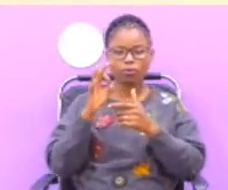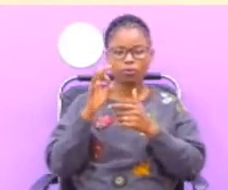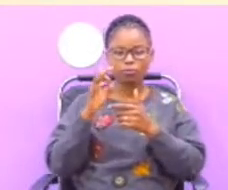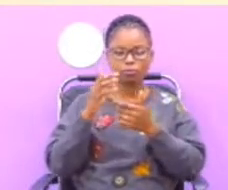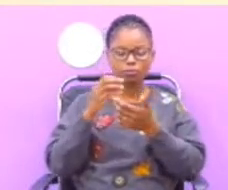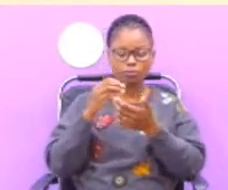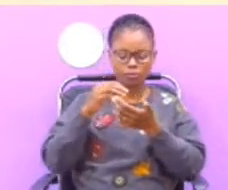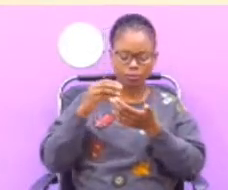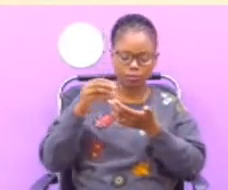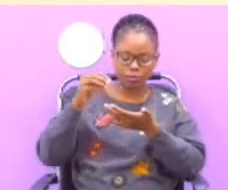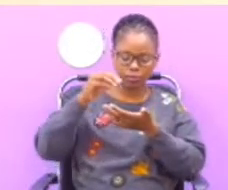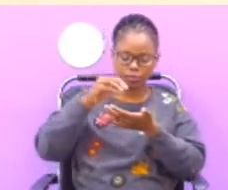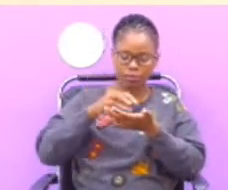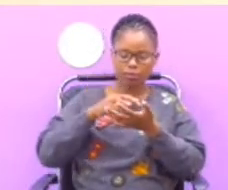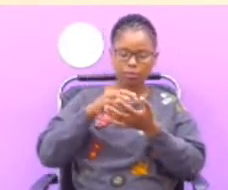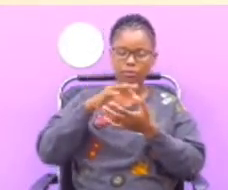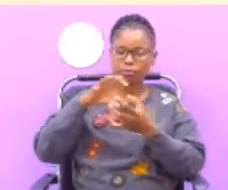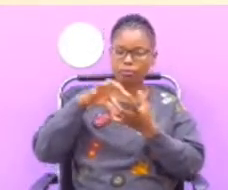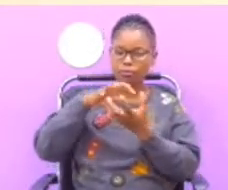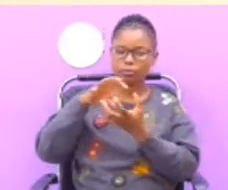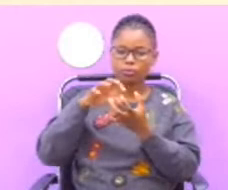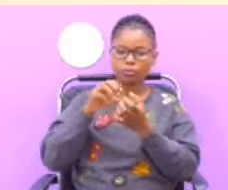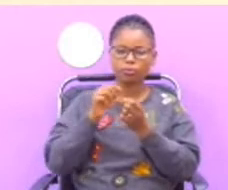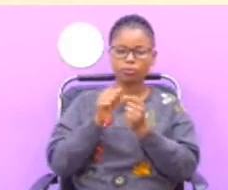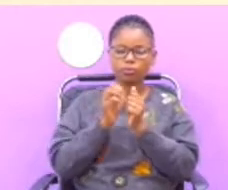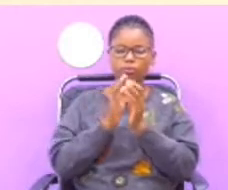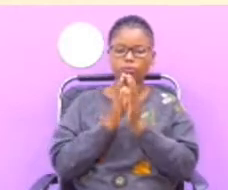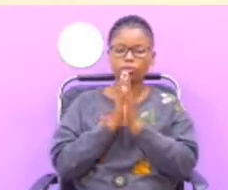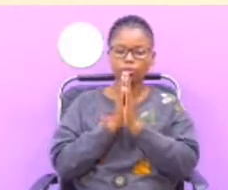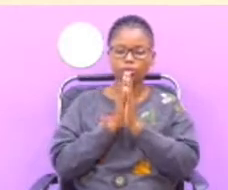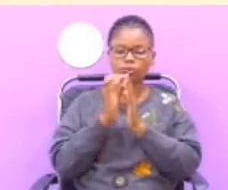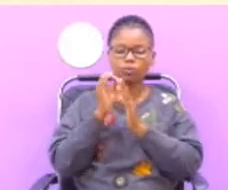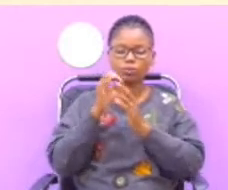mũingĩ ũtukanio na mahoya ma andũ arĩa amũre